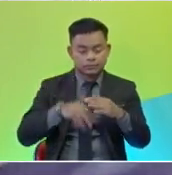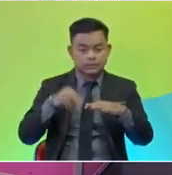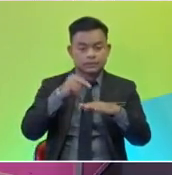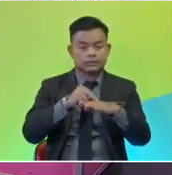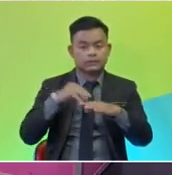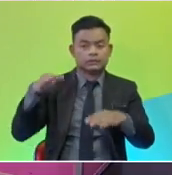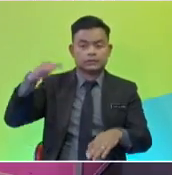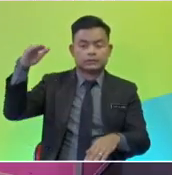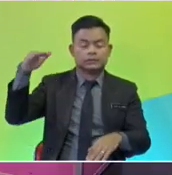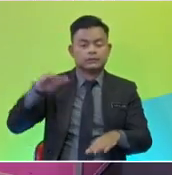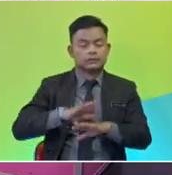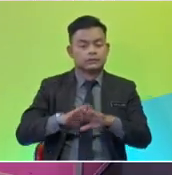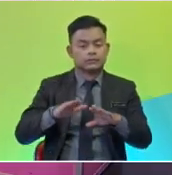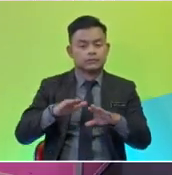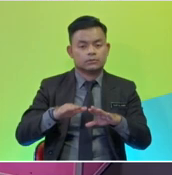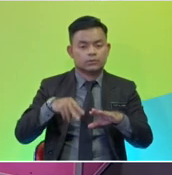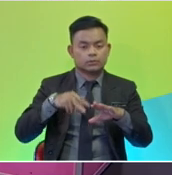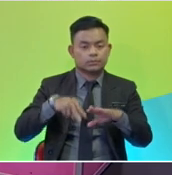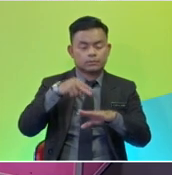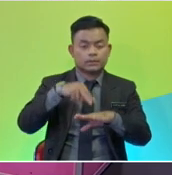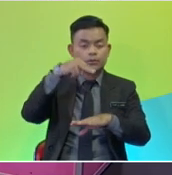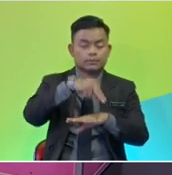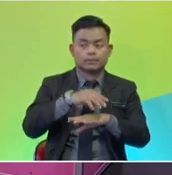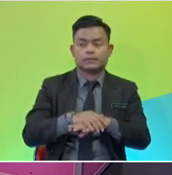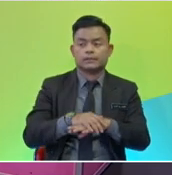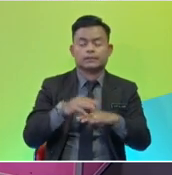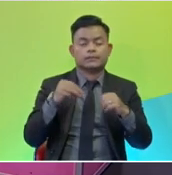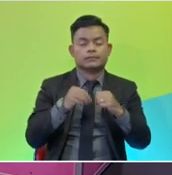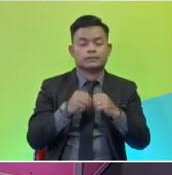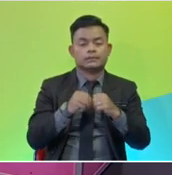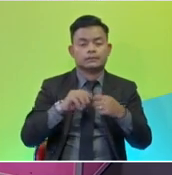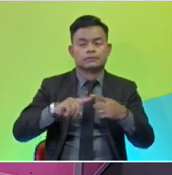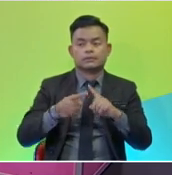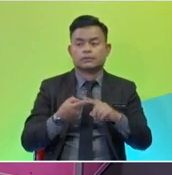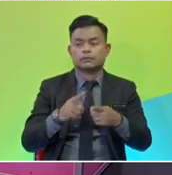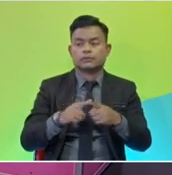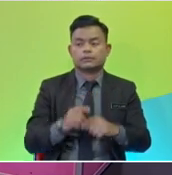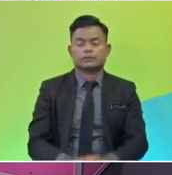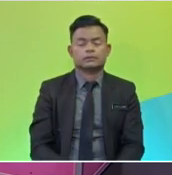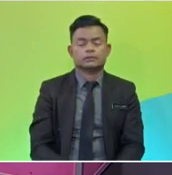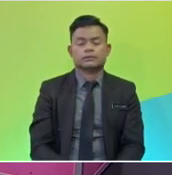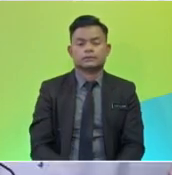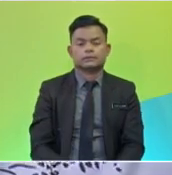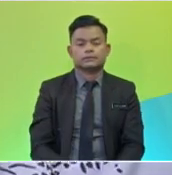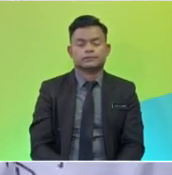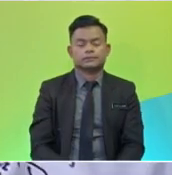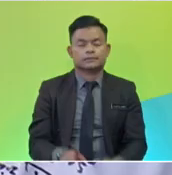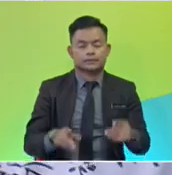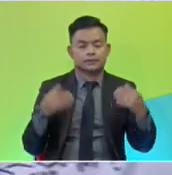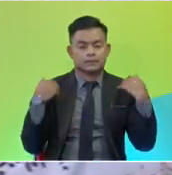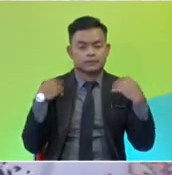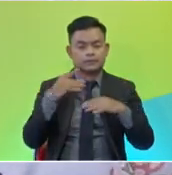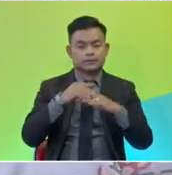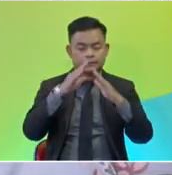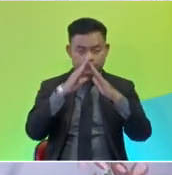takah terlompat-lompatompat boleh jatuh macam kawan kita ni aisar nama dia ah Aisa kalau ada di rumah boleh